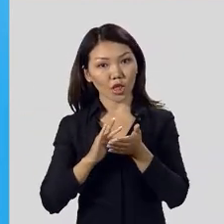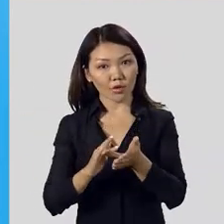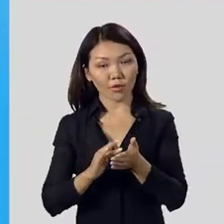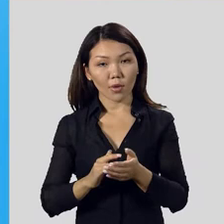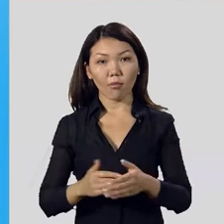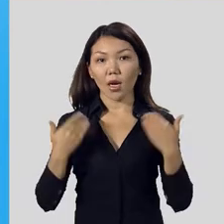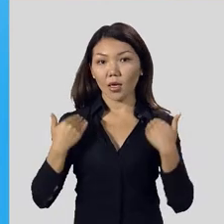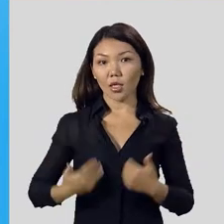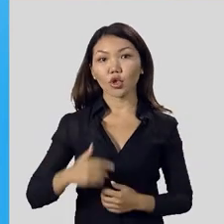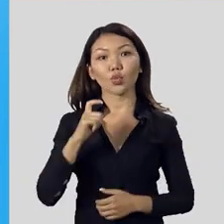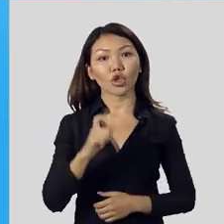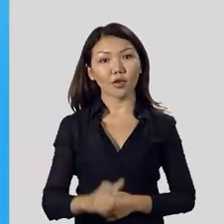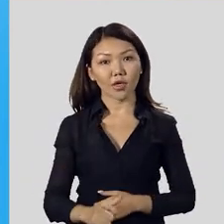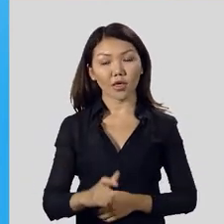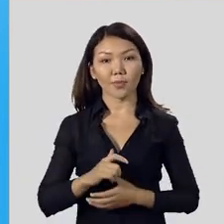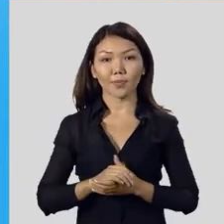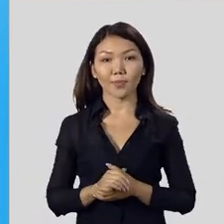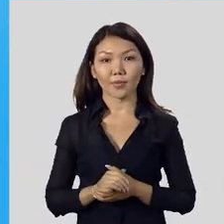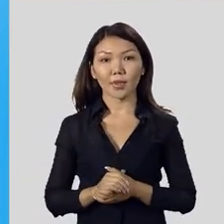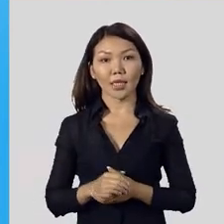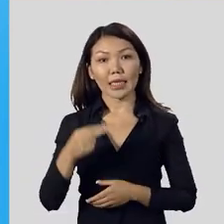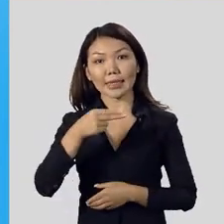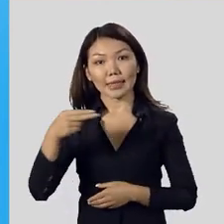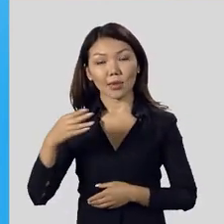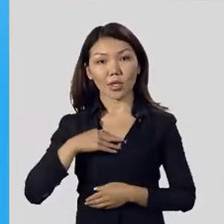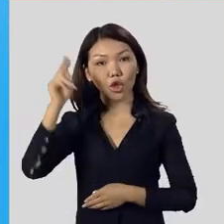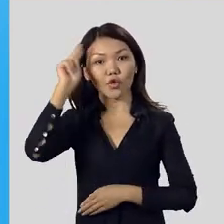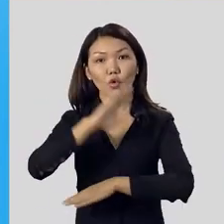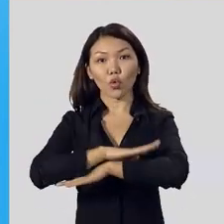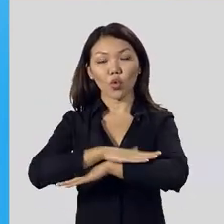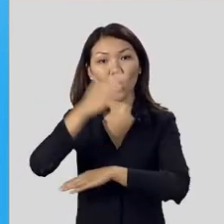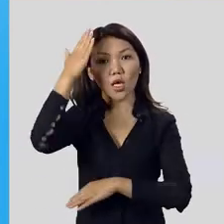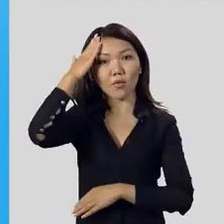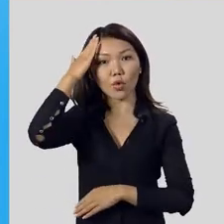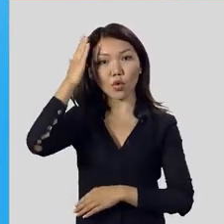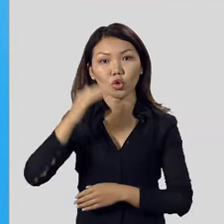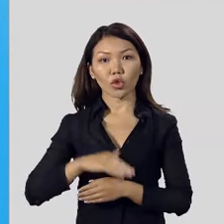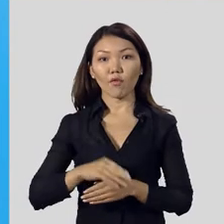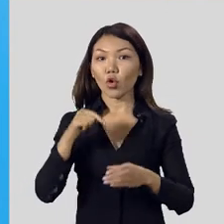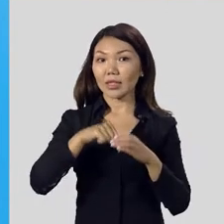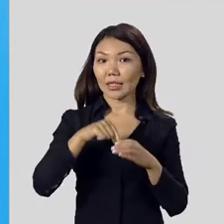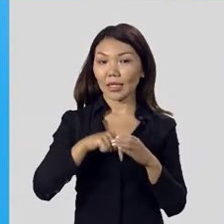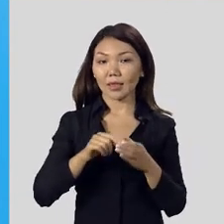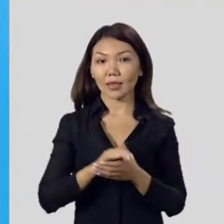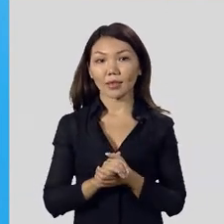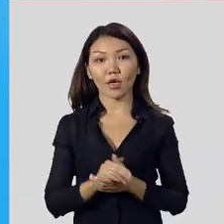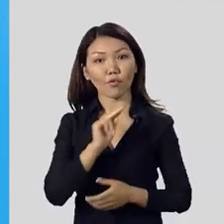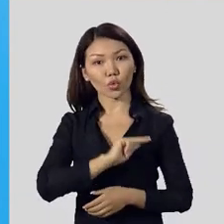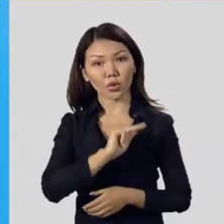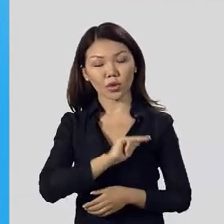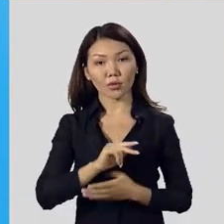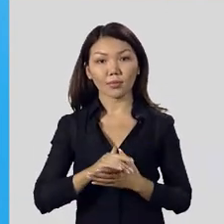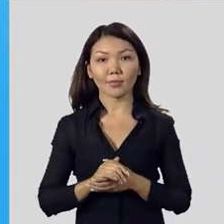по организму человека. Тема нашего урока – головной мозг, его строение и